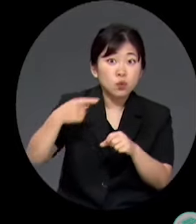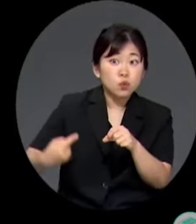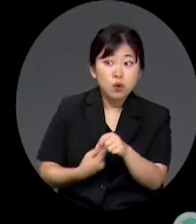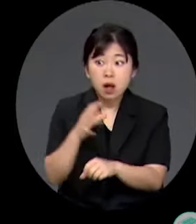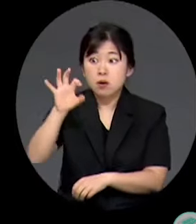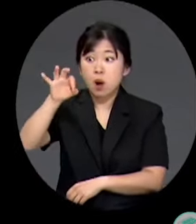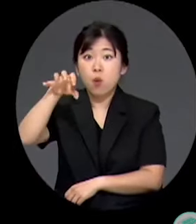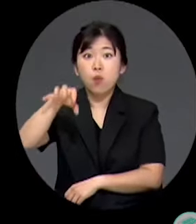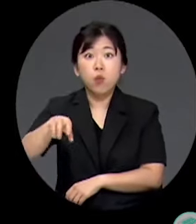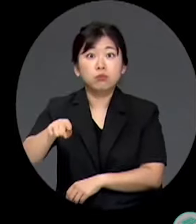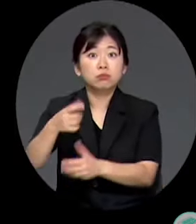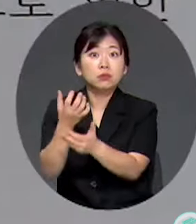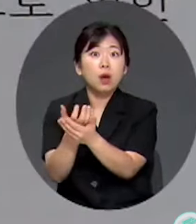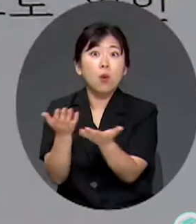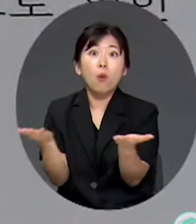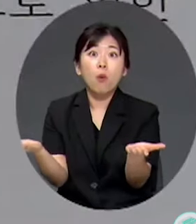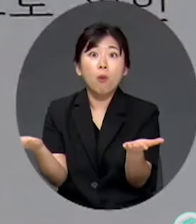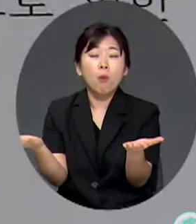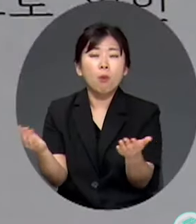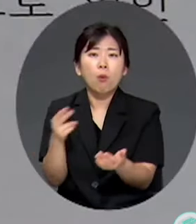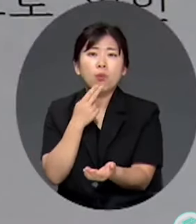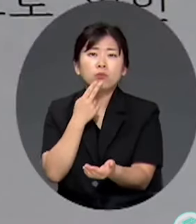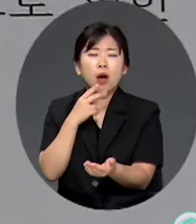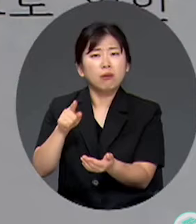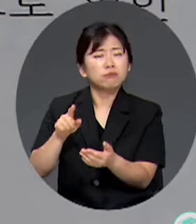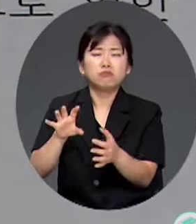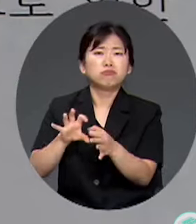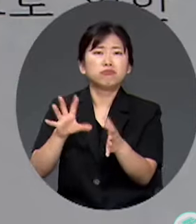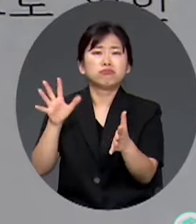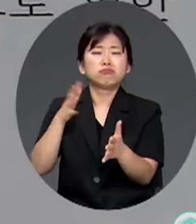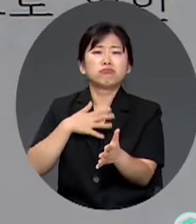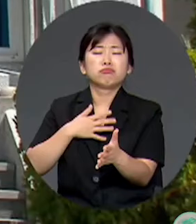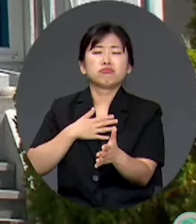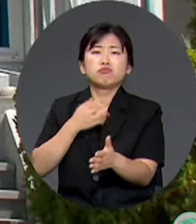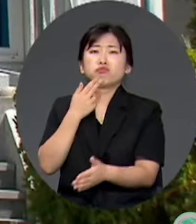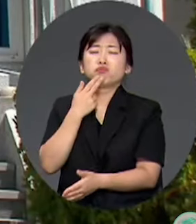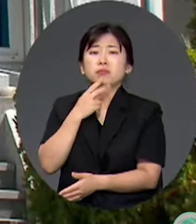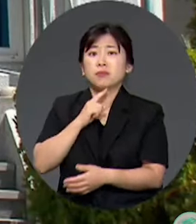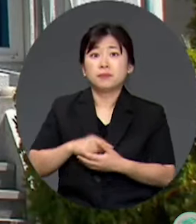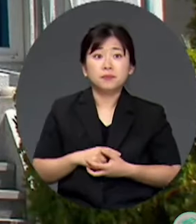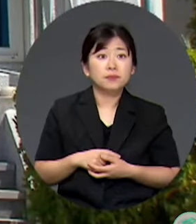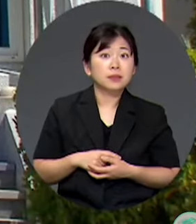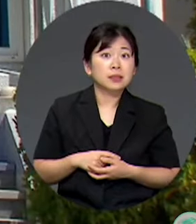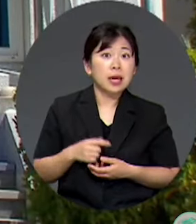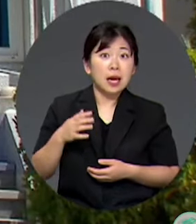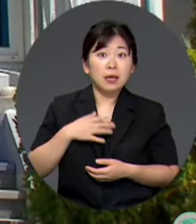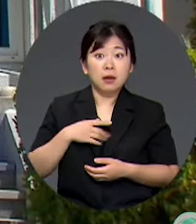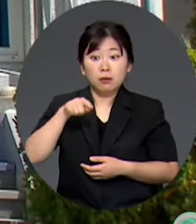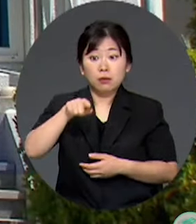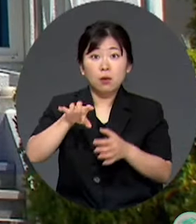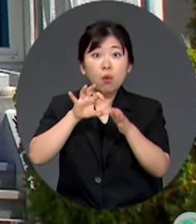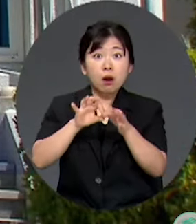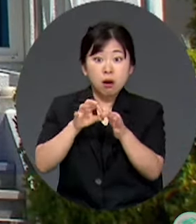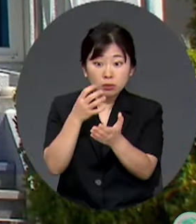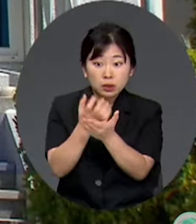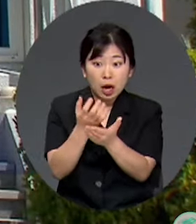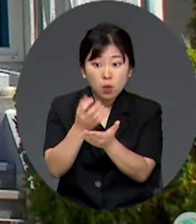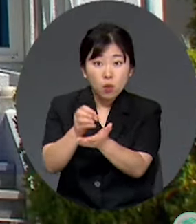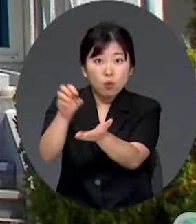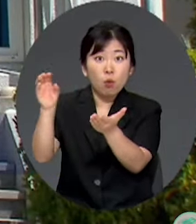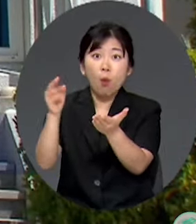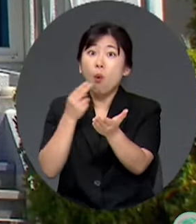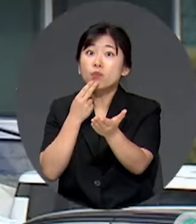개 시구는 해당 자료가 없거나 해당 사항이 없다고 답했습니다 되가지고 따로 내 부를 안